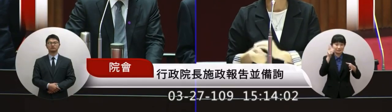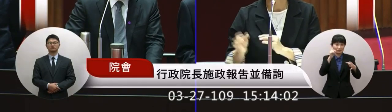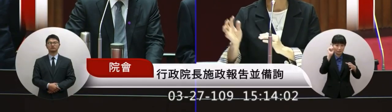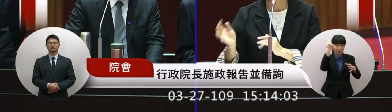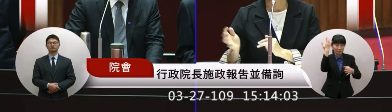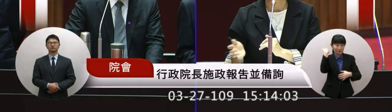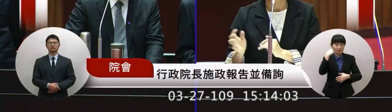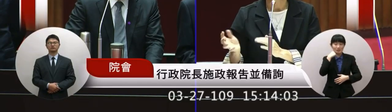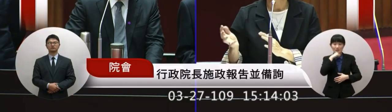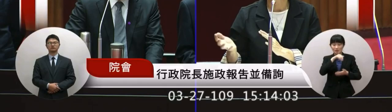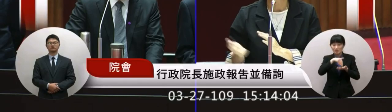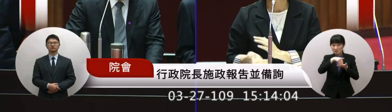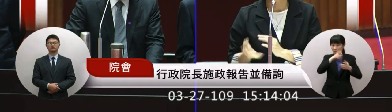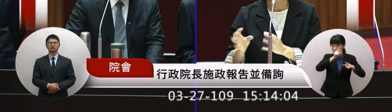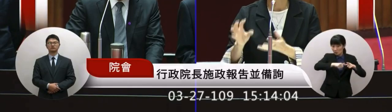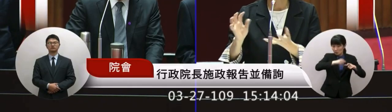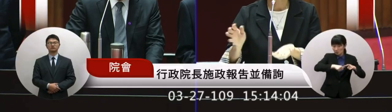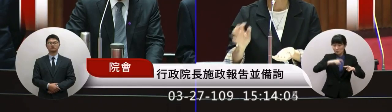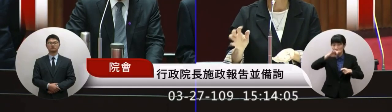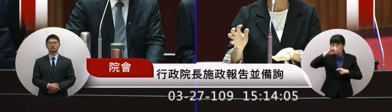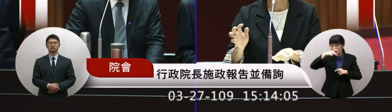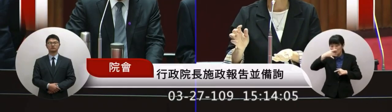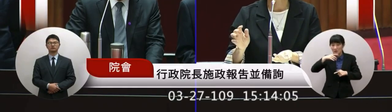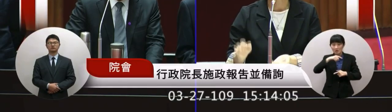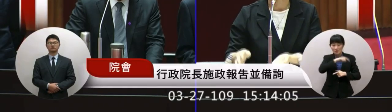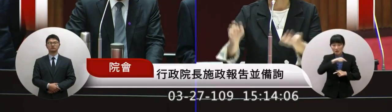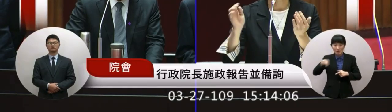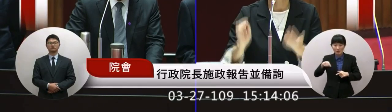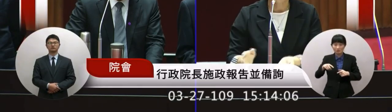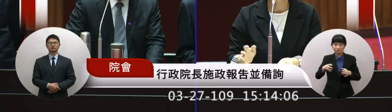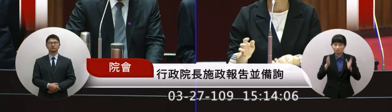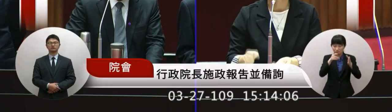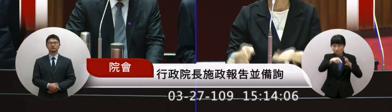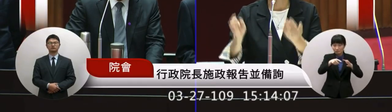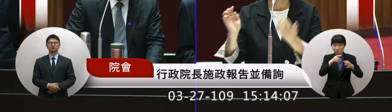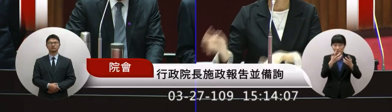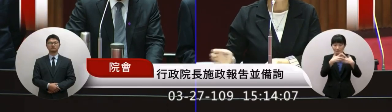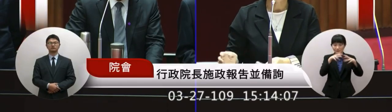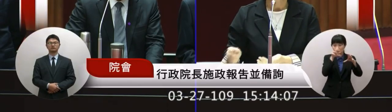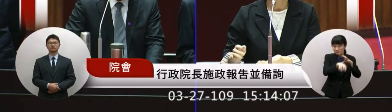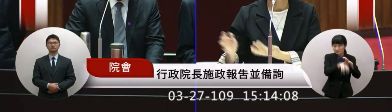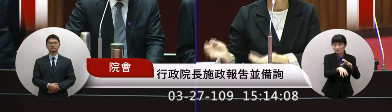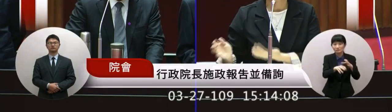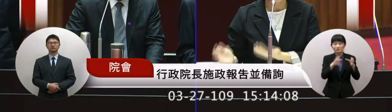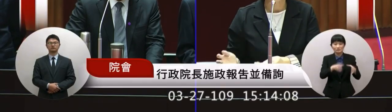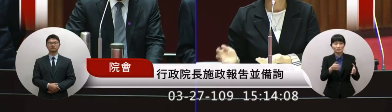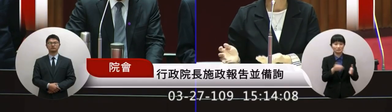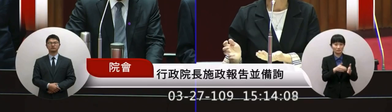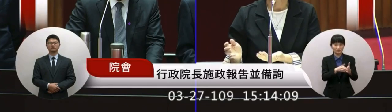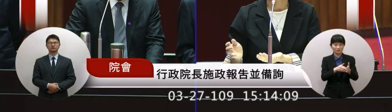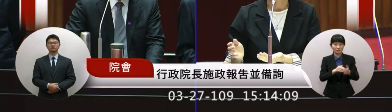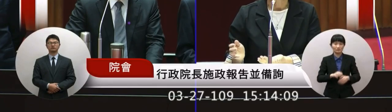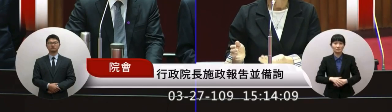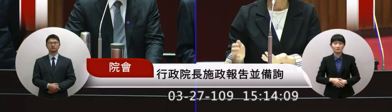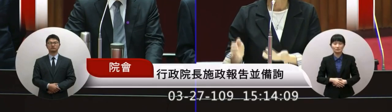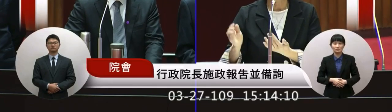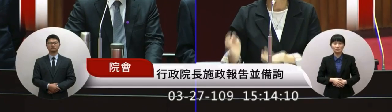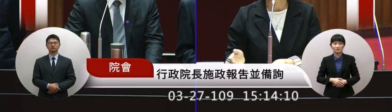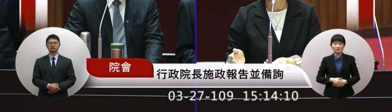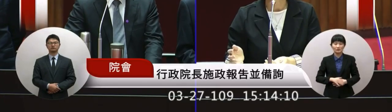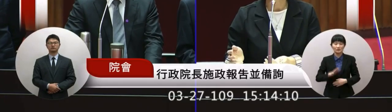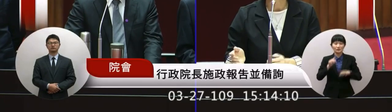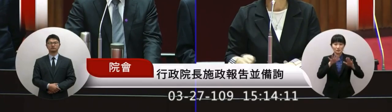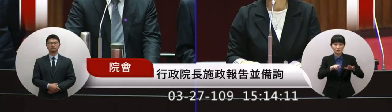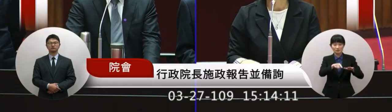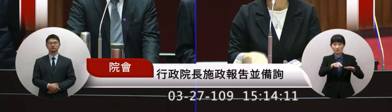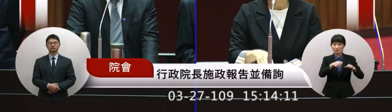越南的。这个月钢就是湿式炼焦炉，就是用空移，要叫做水解干式啦，哈。啊，因为这是